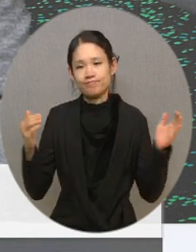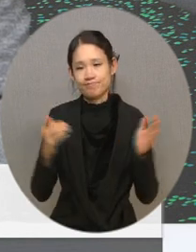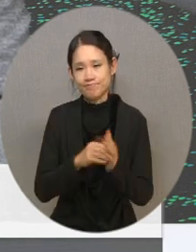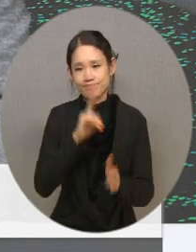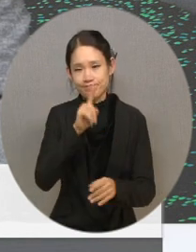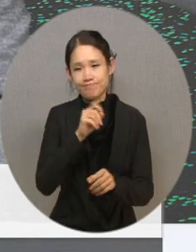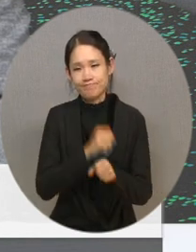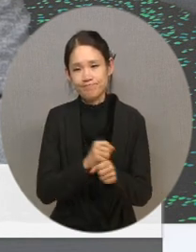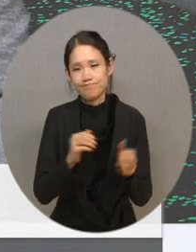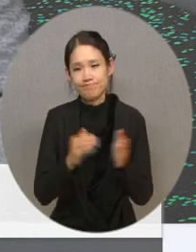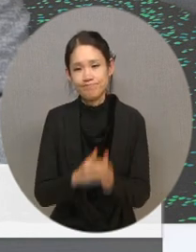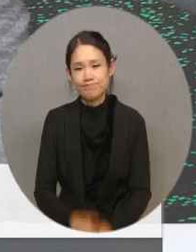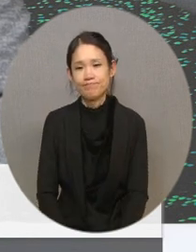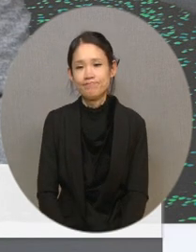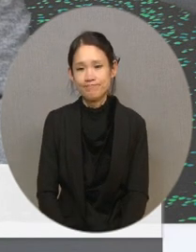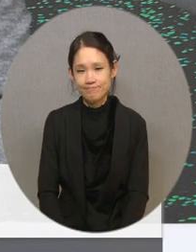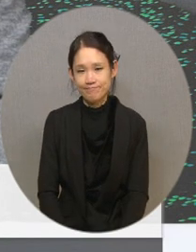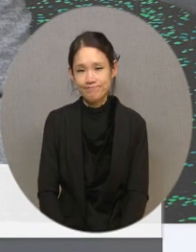말했습니다.